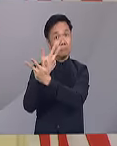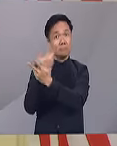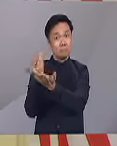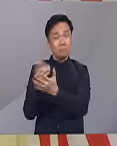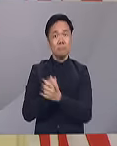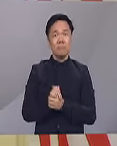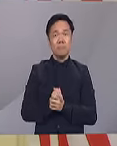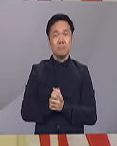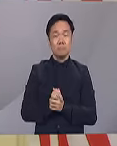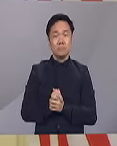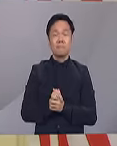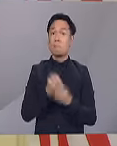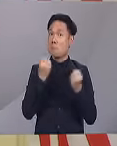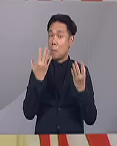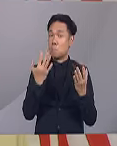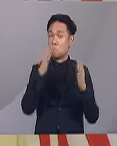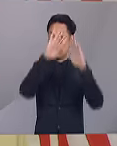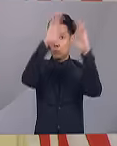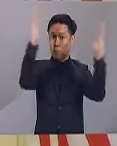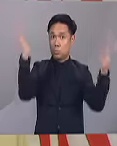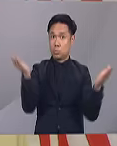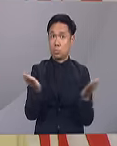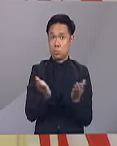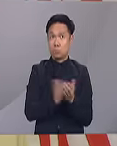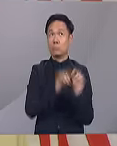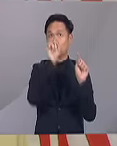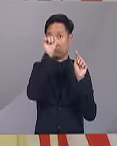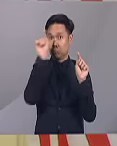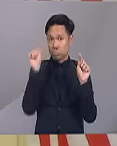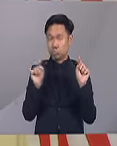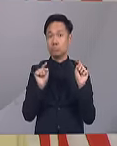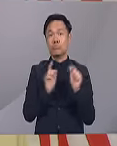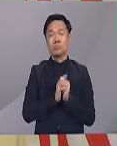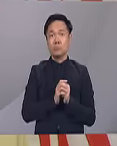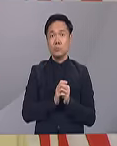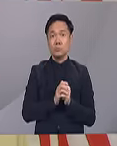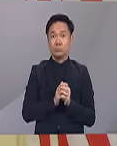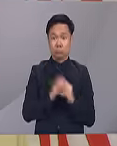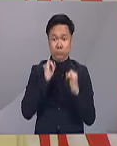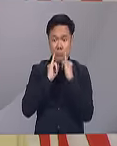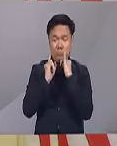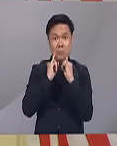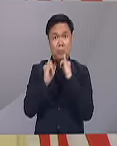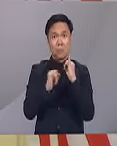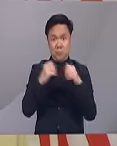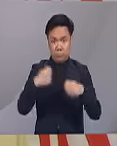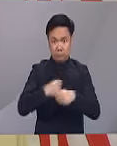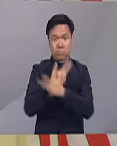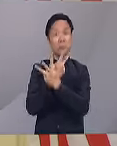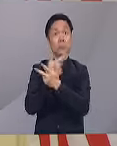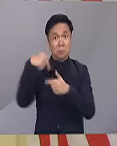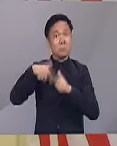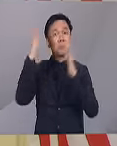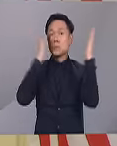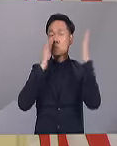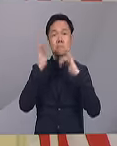banyak negara-negara, malah banyak juga interview secara online ni dilaksanakan di negara kita.